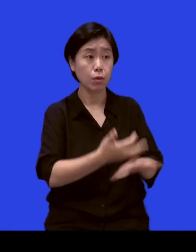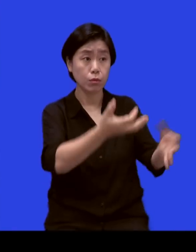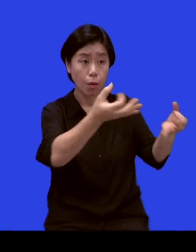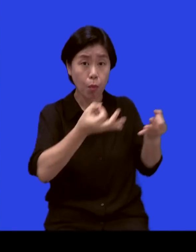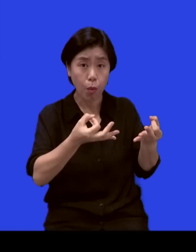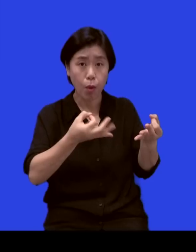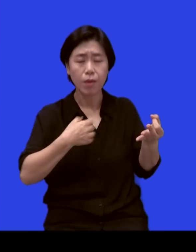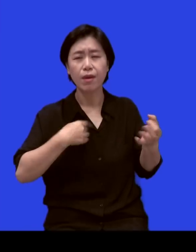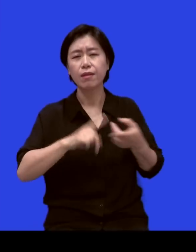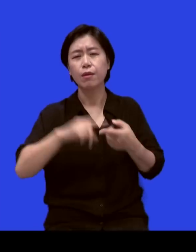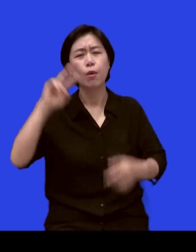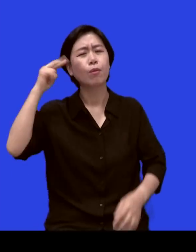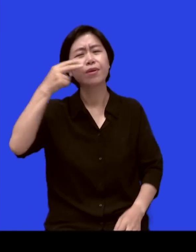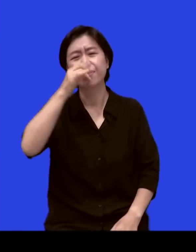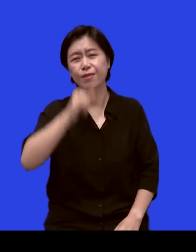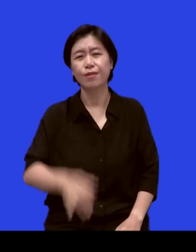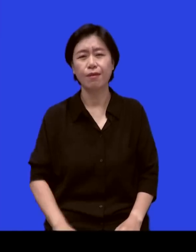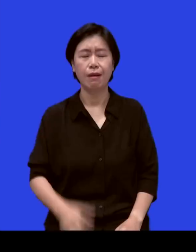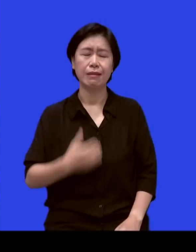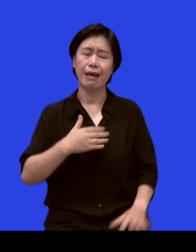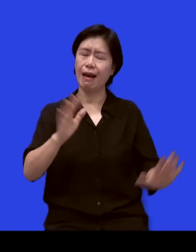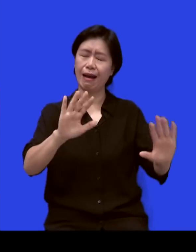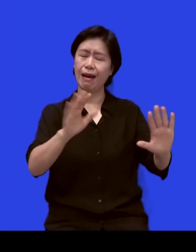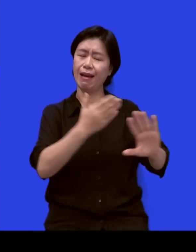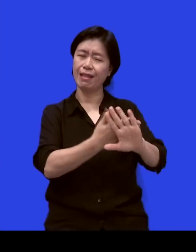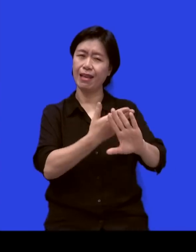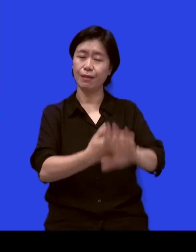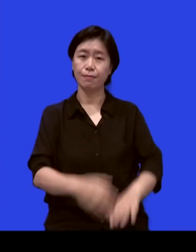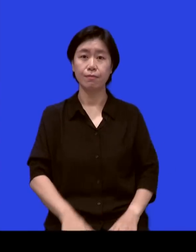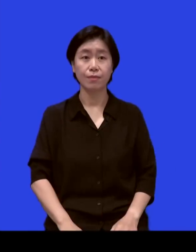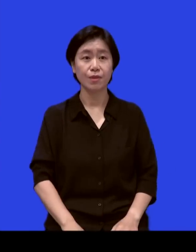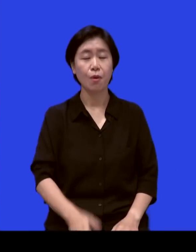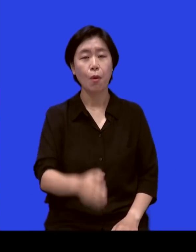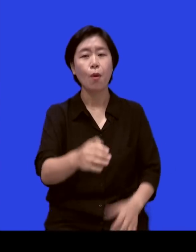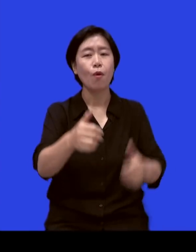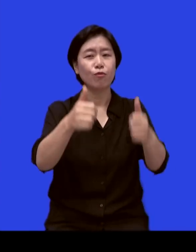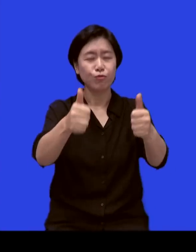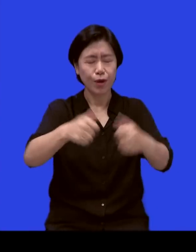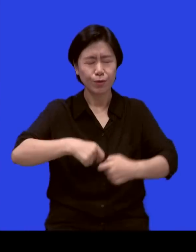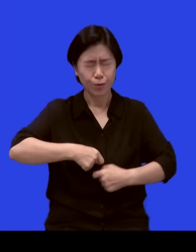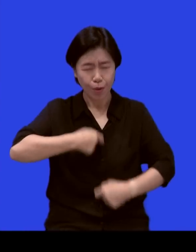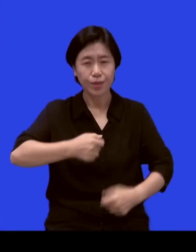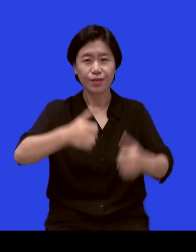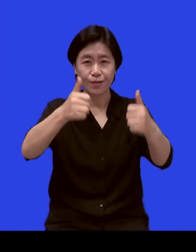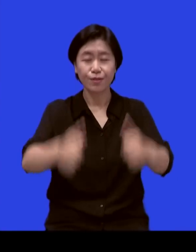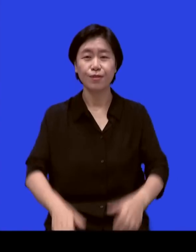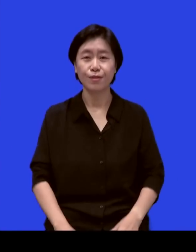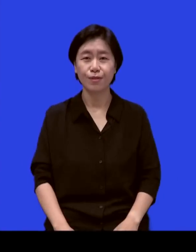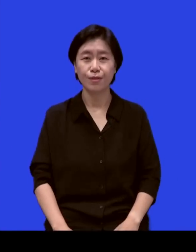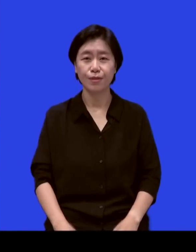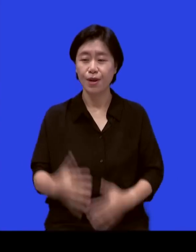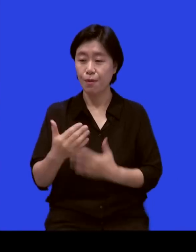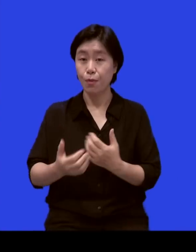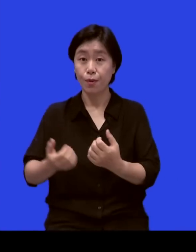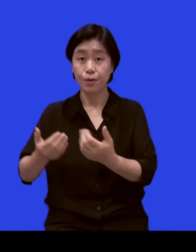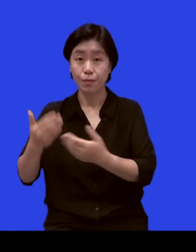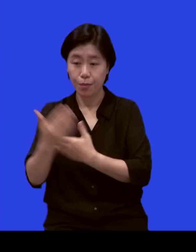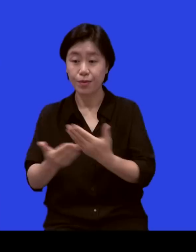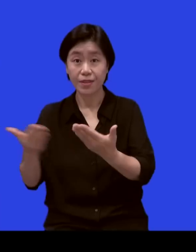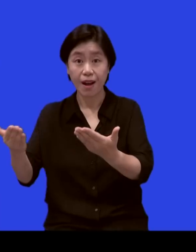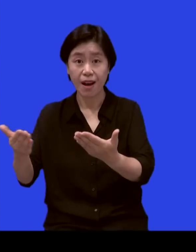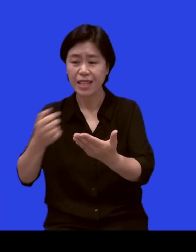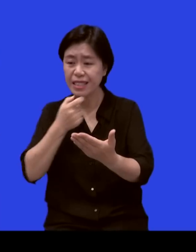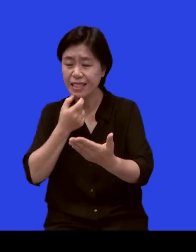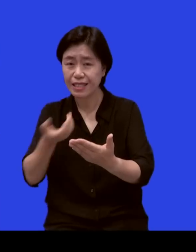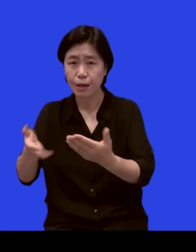줄 알아요. 그러니까 저는 그런 사람이 아니에요. 아, 너무 솔직해서 좋았어요. 지금까지 제가 만난 진짜. 사람 중에 봉사가 하기 싫은데 그냥 억지로 했다. 이게 굉장히 솔직했어요.